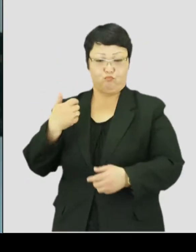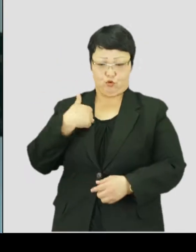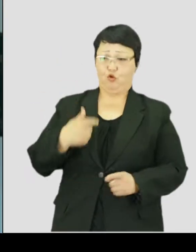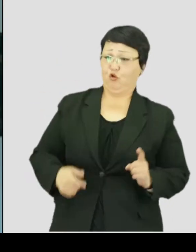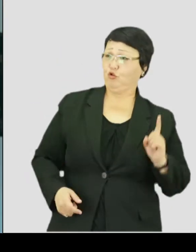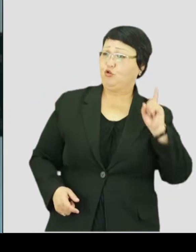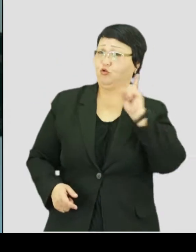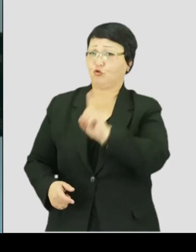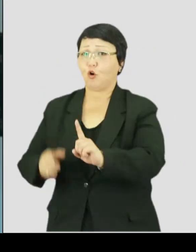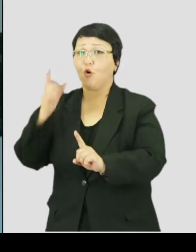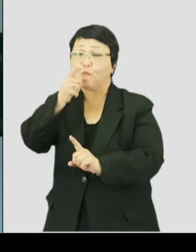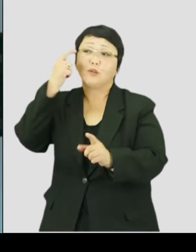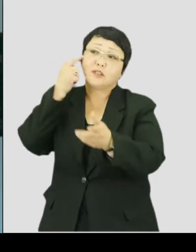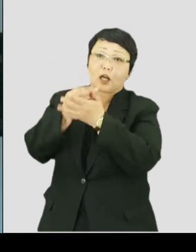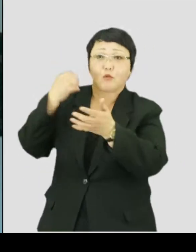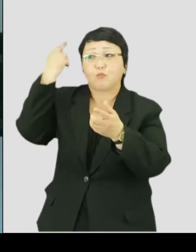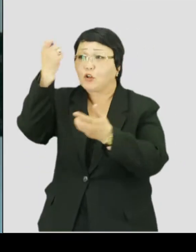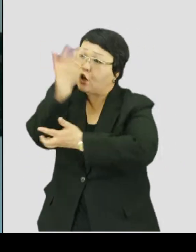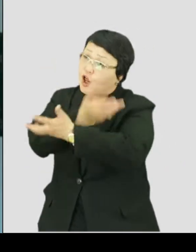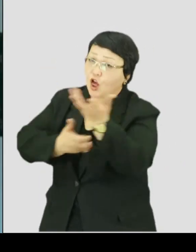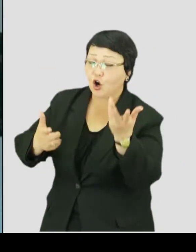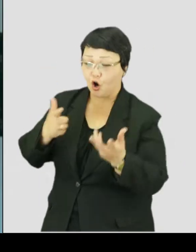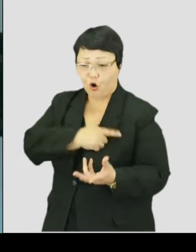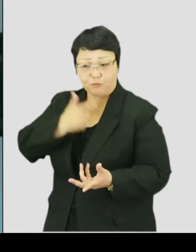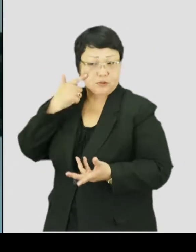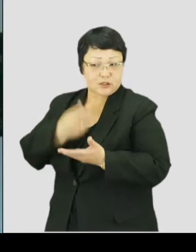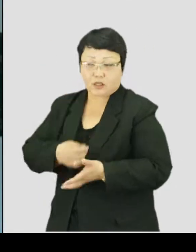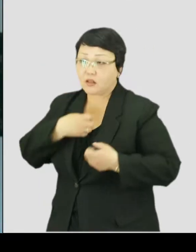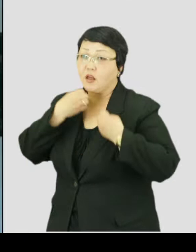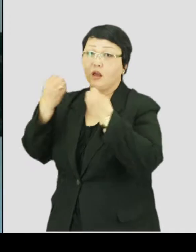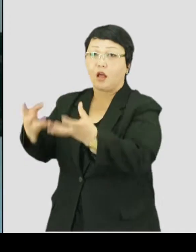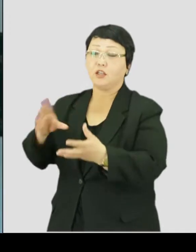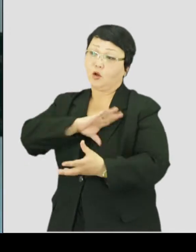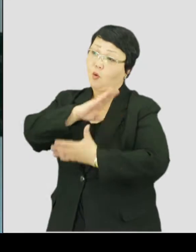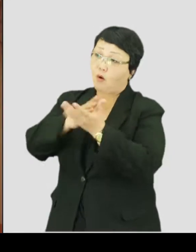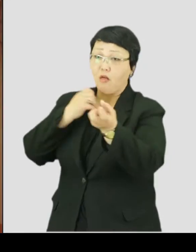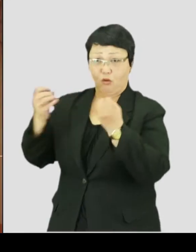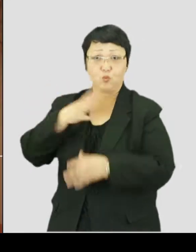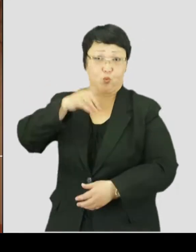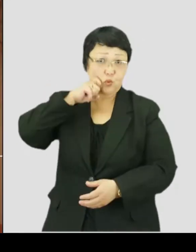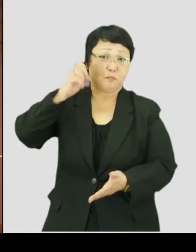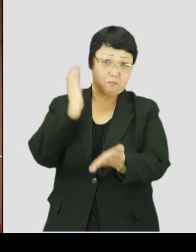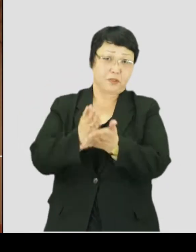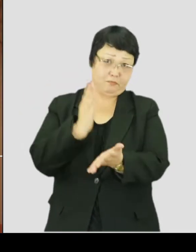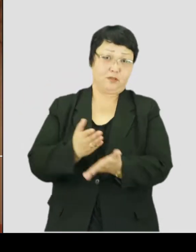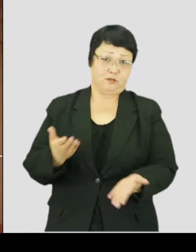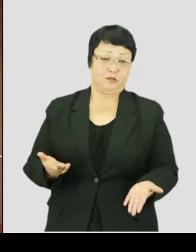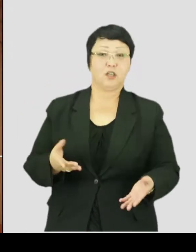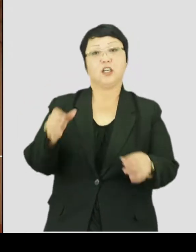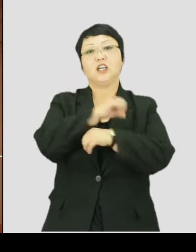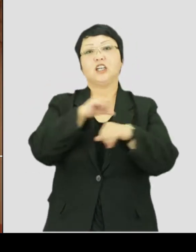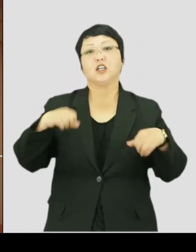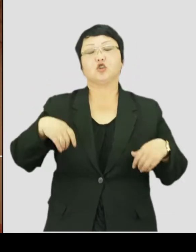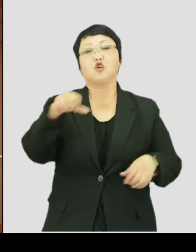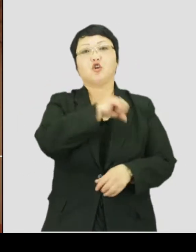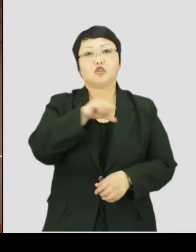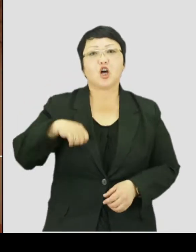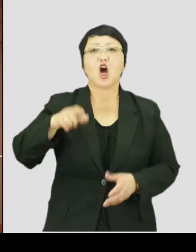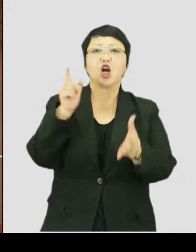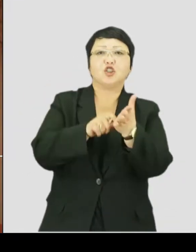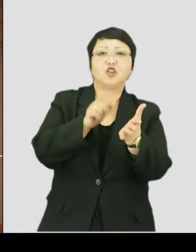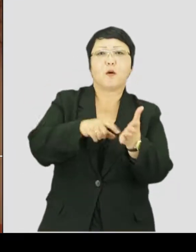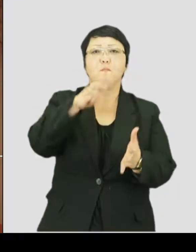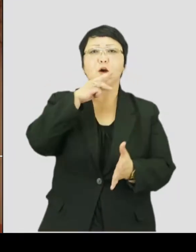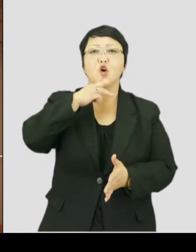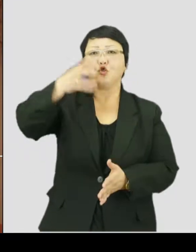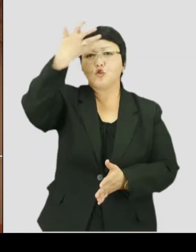бас санал бодлоо хуваалцаад одоо гомд саналаа хэлхийг боддог л да ер нь. Иргэд өөрсдөө хэрэгцээтэй мэдээлэл төрийн